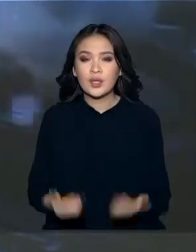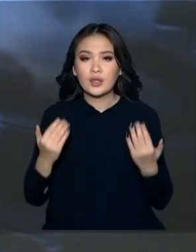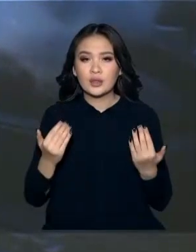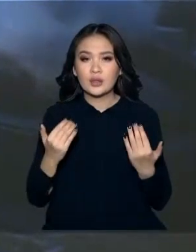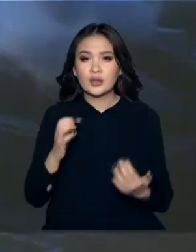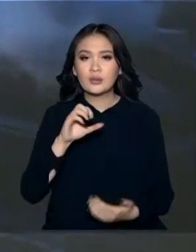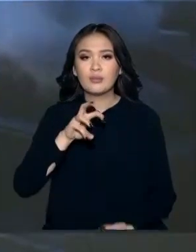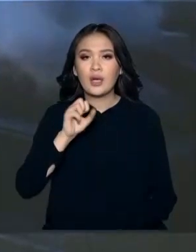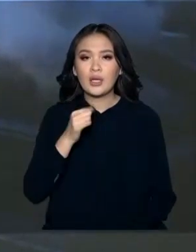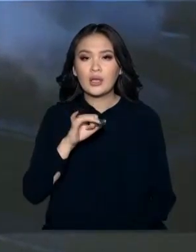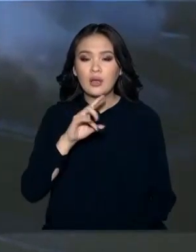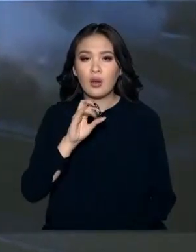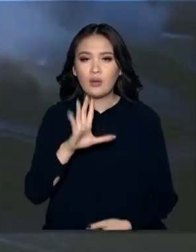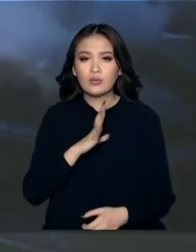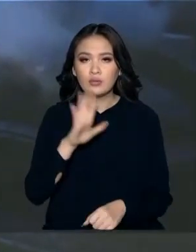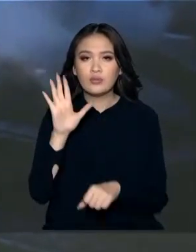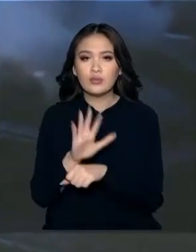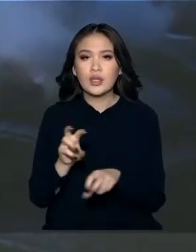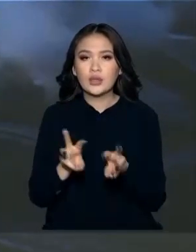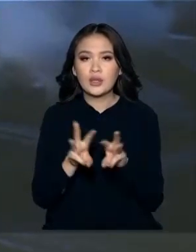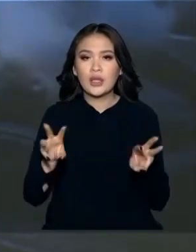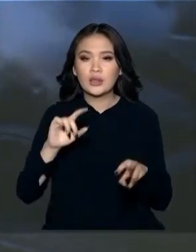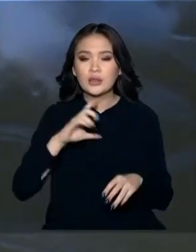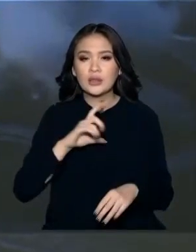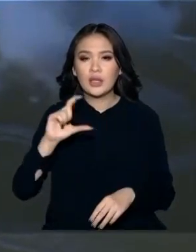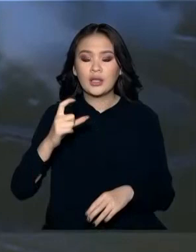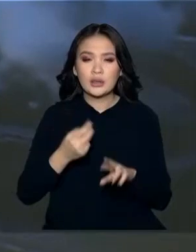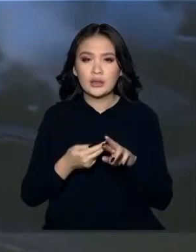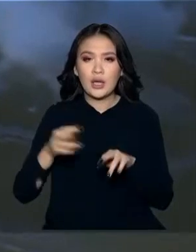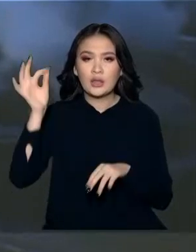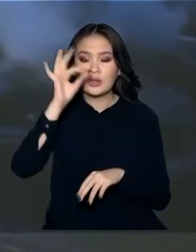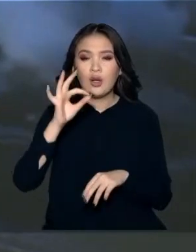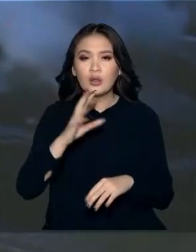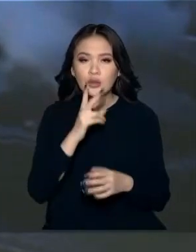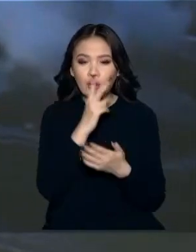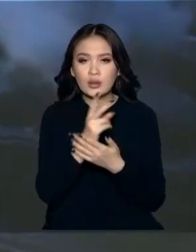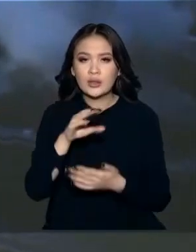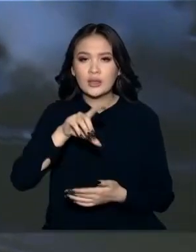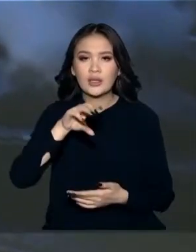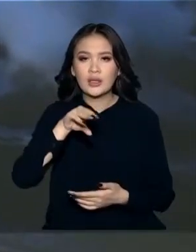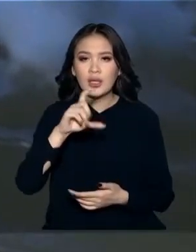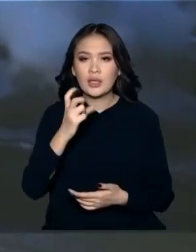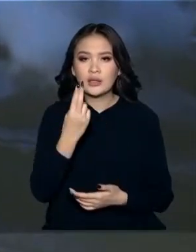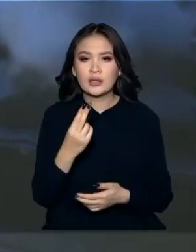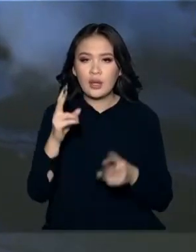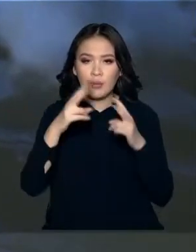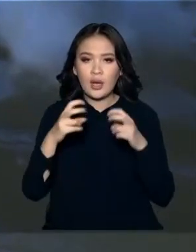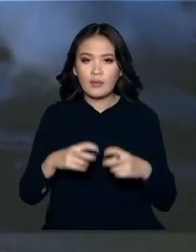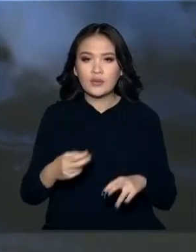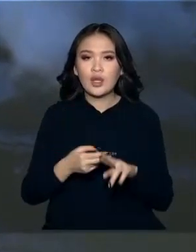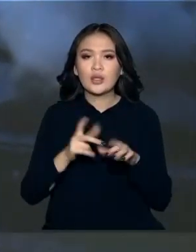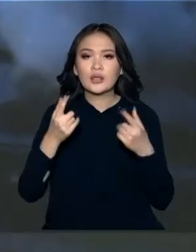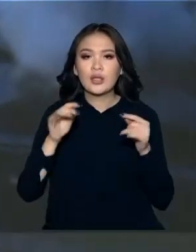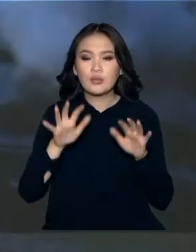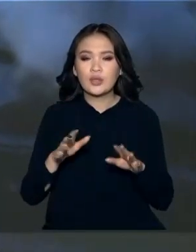Сегодня же Алихан Смаилов поручил Министерству энергетики комплексно рассмотреть состояние каждой ТЭЦ, и особенно тех объектов, которые